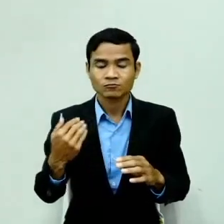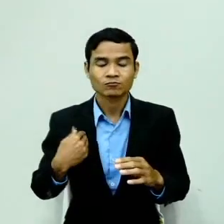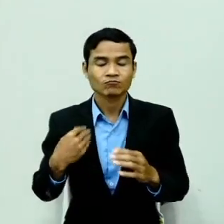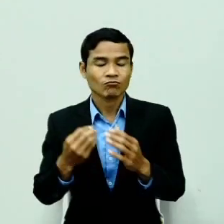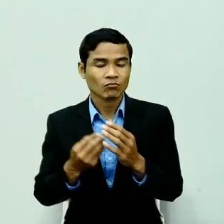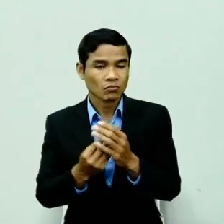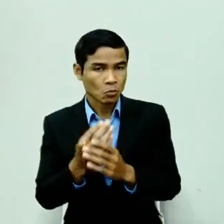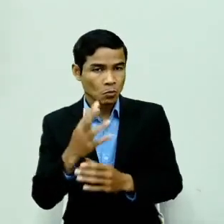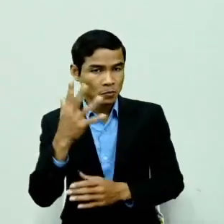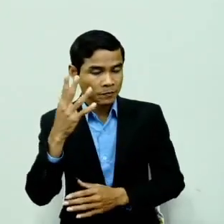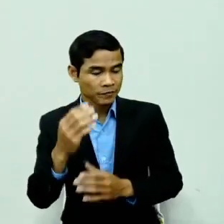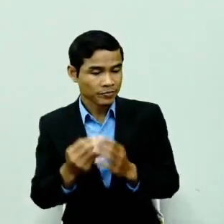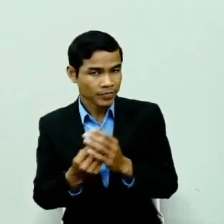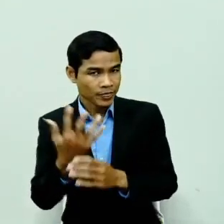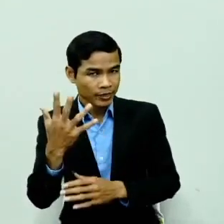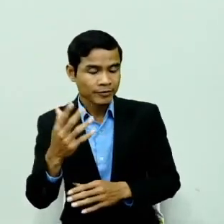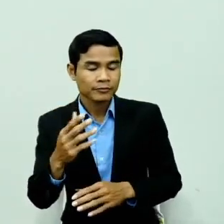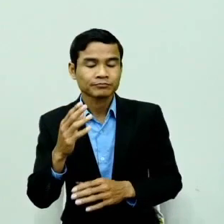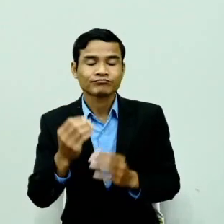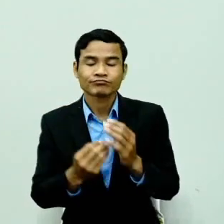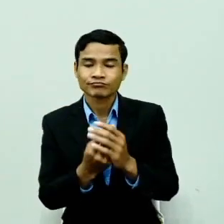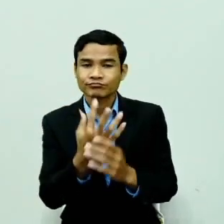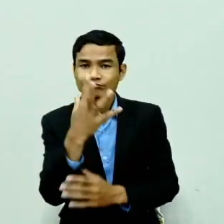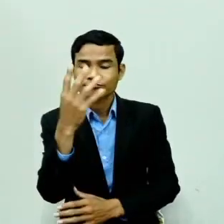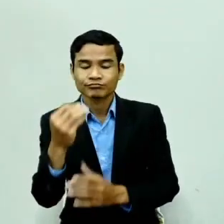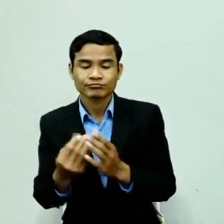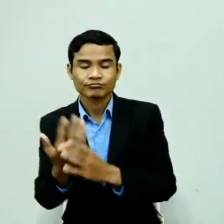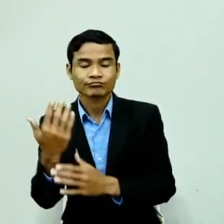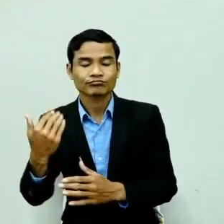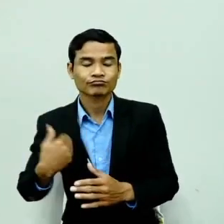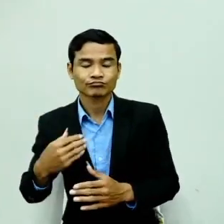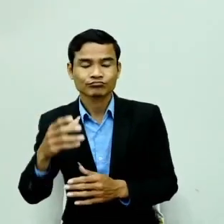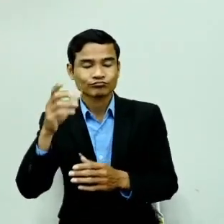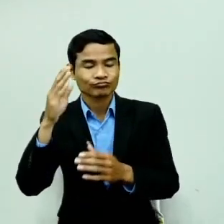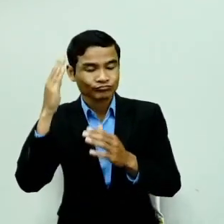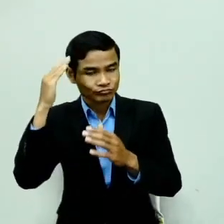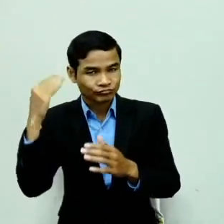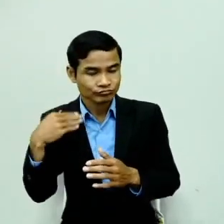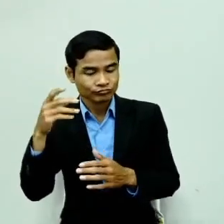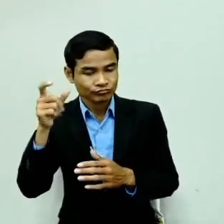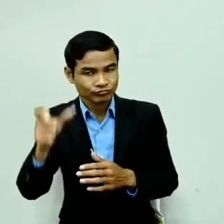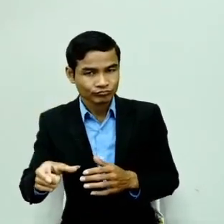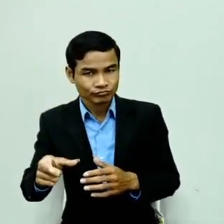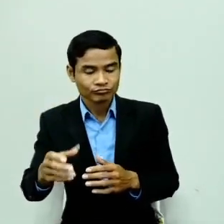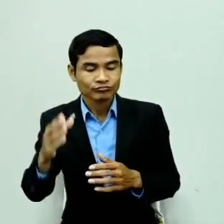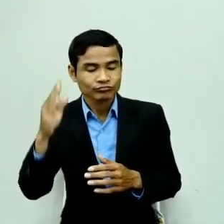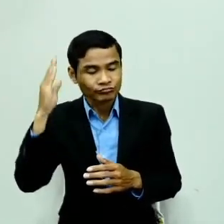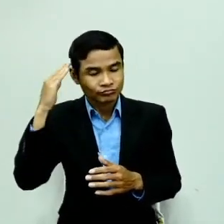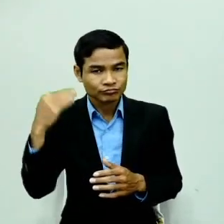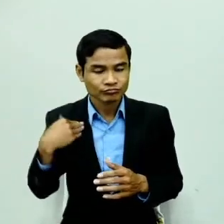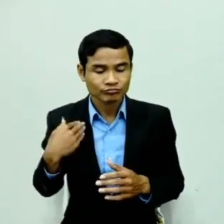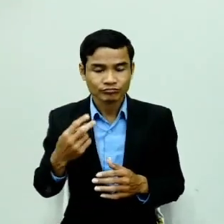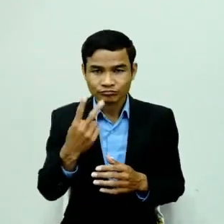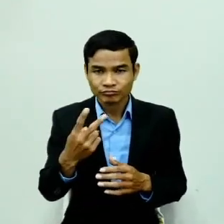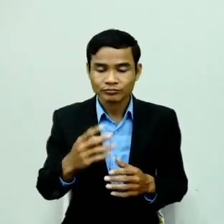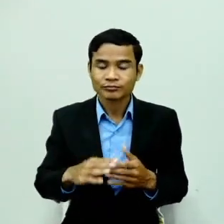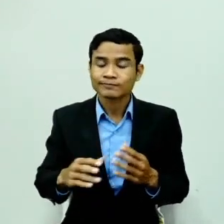tiệt chà hay khơi con ô khơi một nục sấy nế ấy kế con sủa tè nế ấy kế